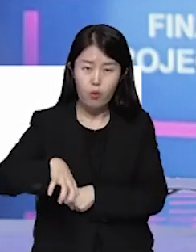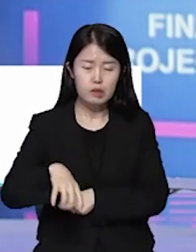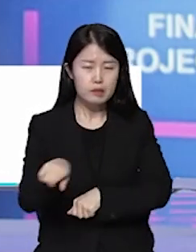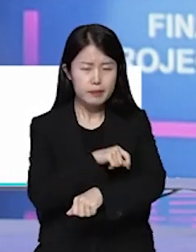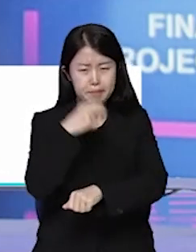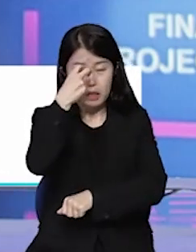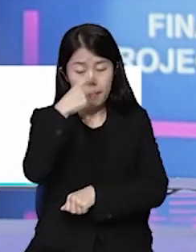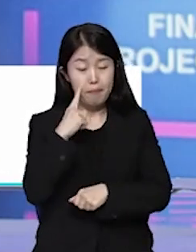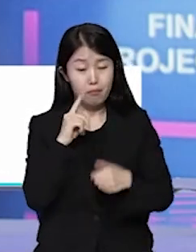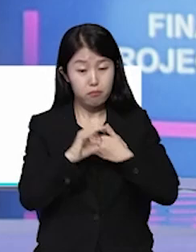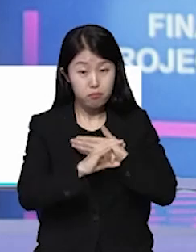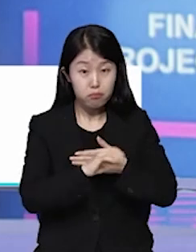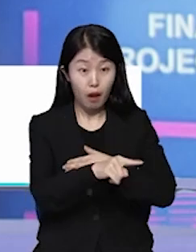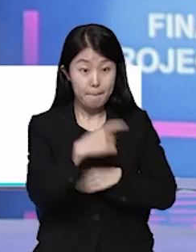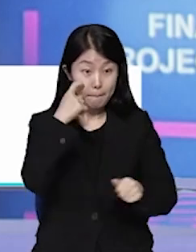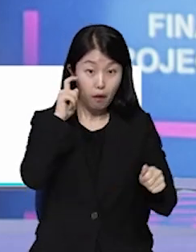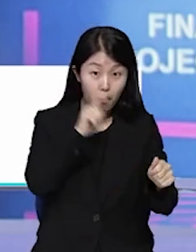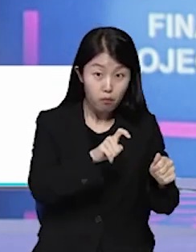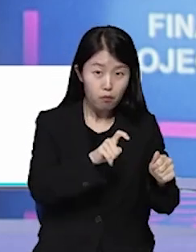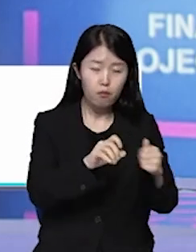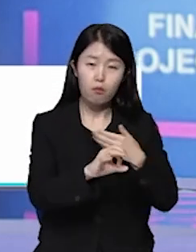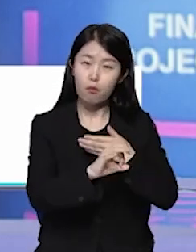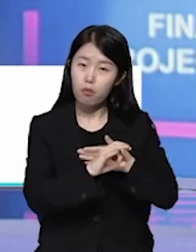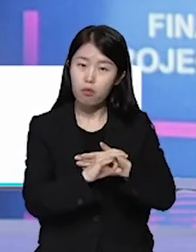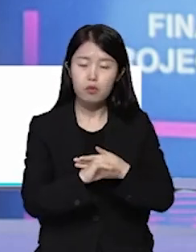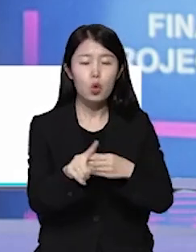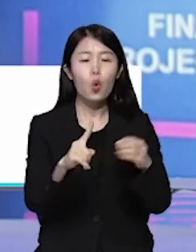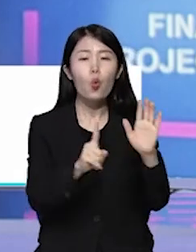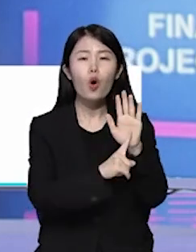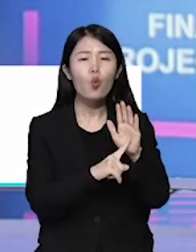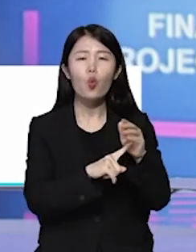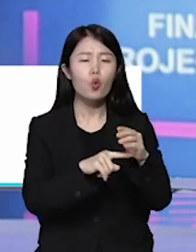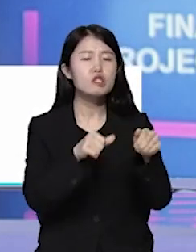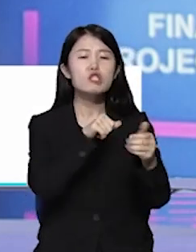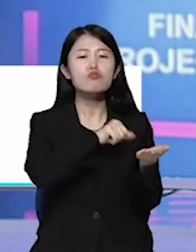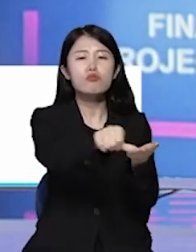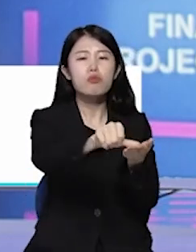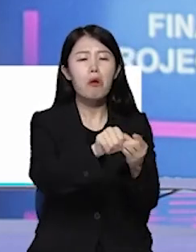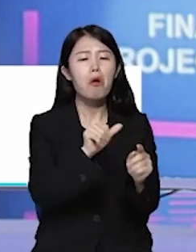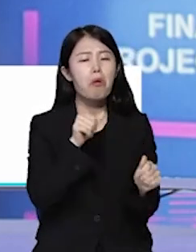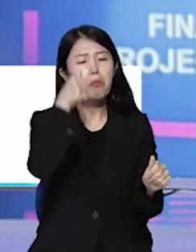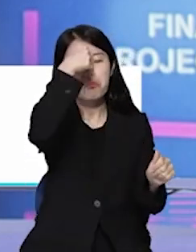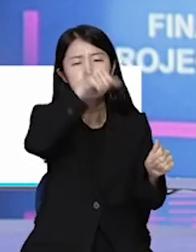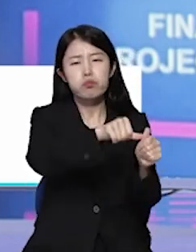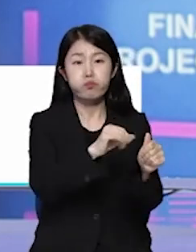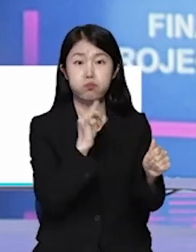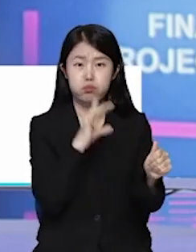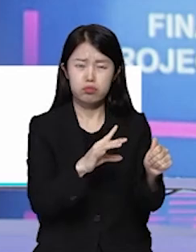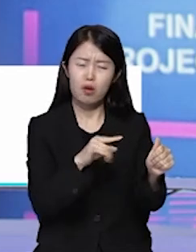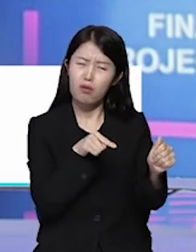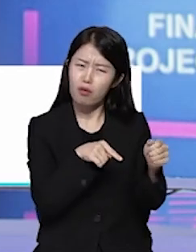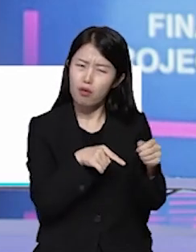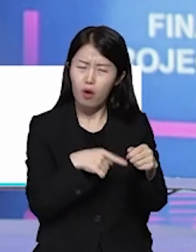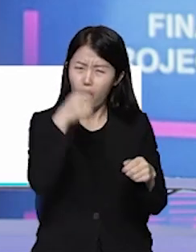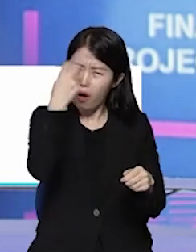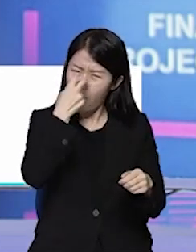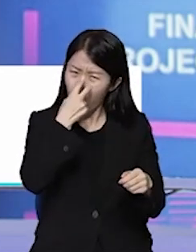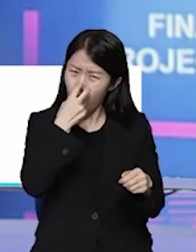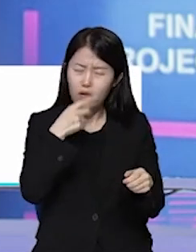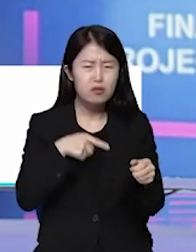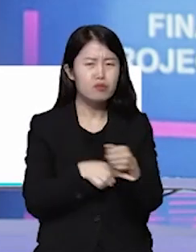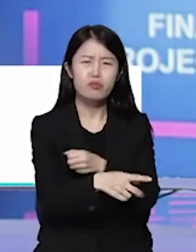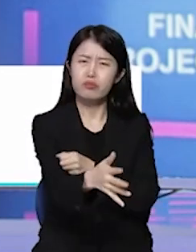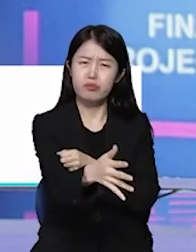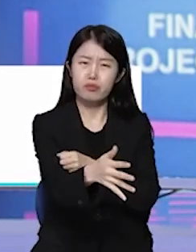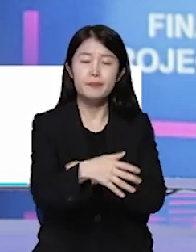현행법상 단속에 걸리더라도 광고 삭제 등을 권고하는 것 외에는 할 수 있는 게 없어 단속이 유명무실하다는 지적이